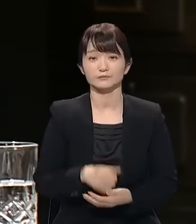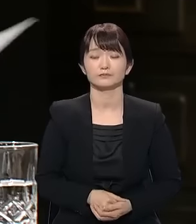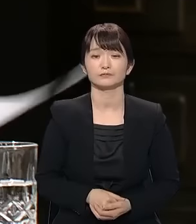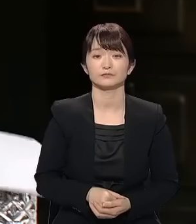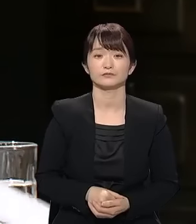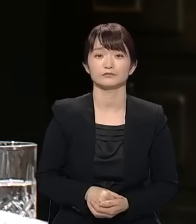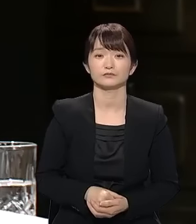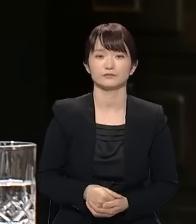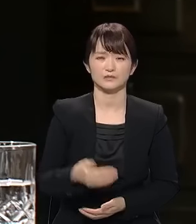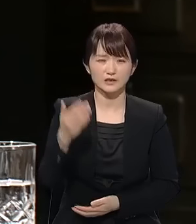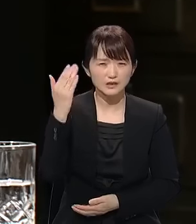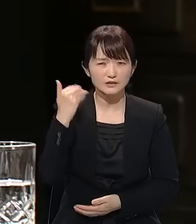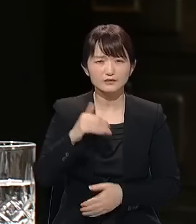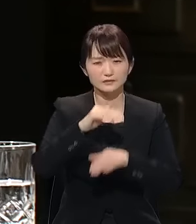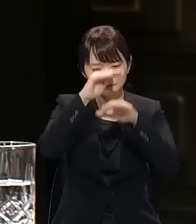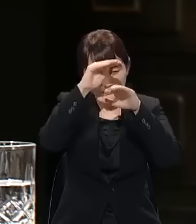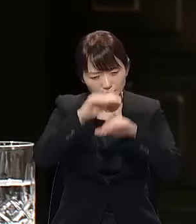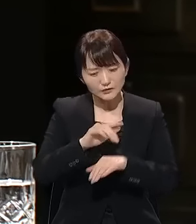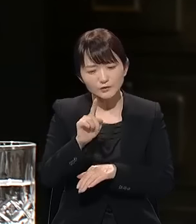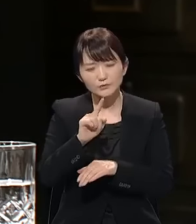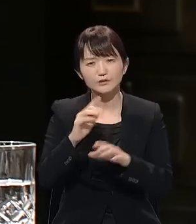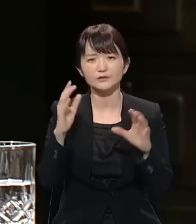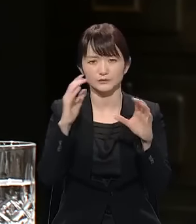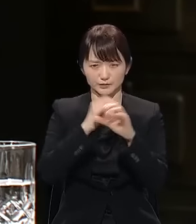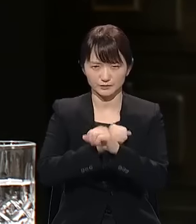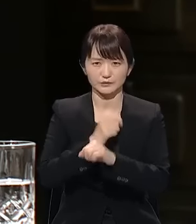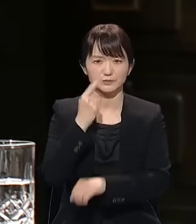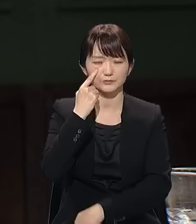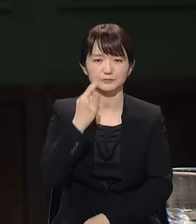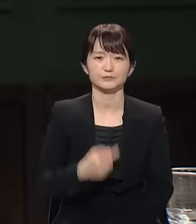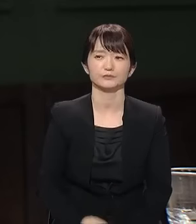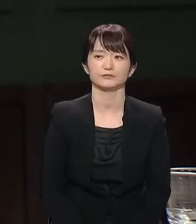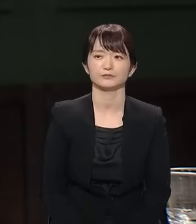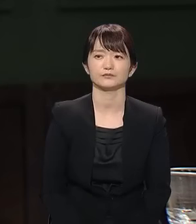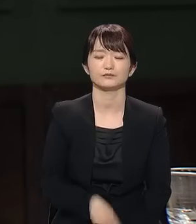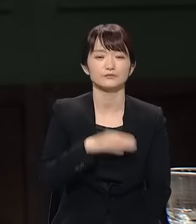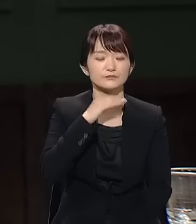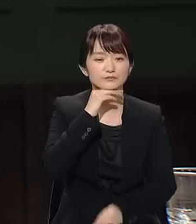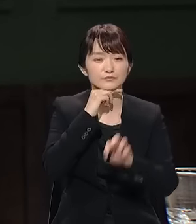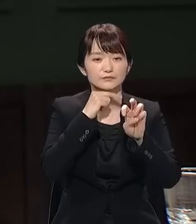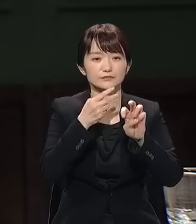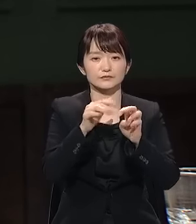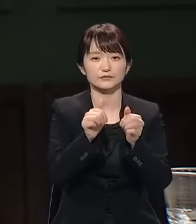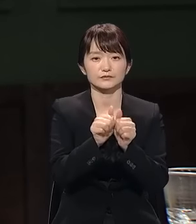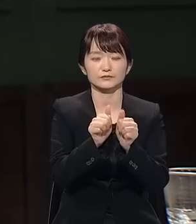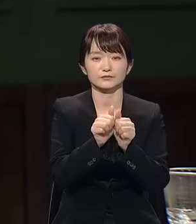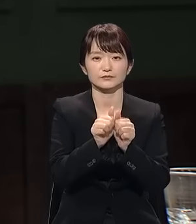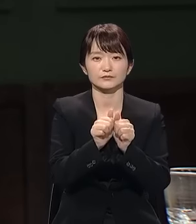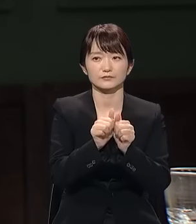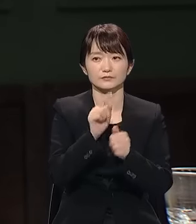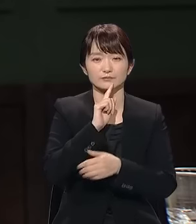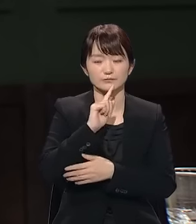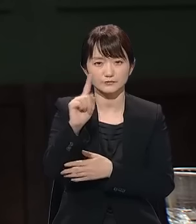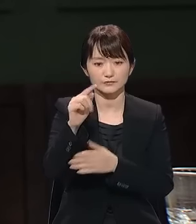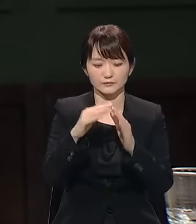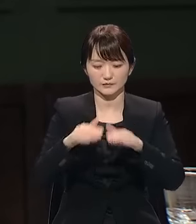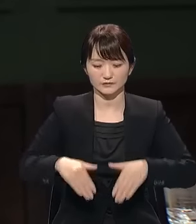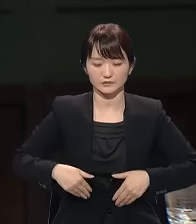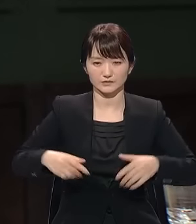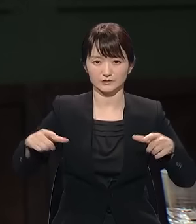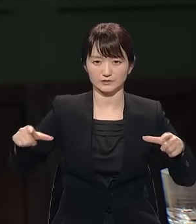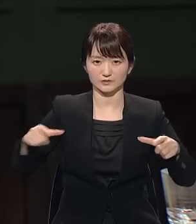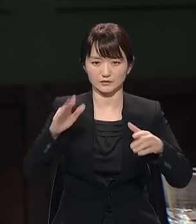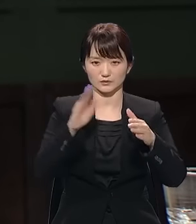먼저 그때 내용이 어떤 건지만 먼저 정리를 하고 가죠네 이게 30대 남성의 제보였습니다 전남의 한 지역에서